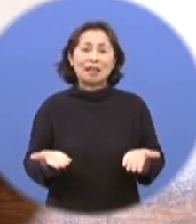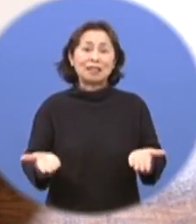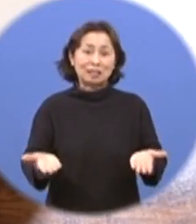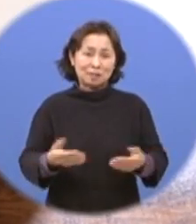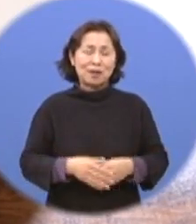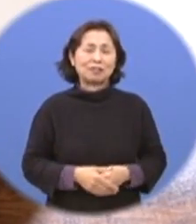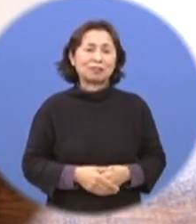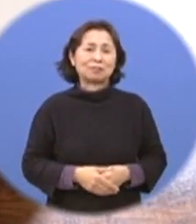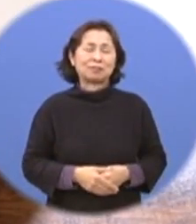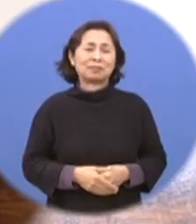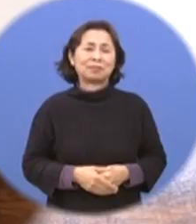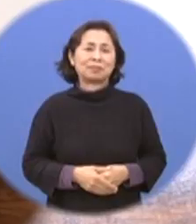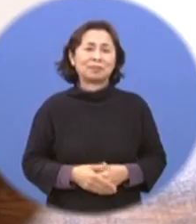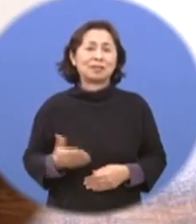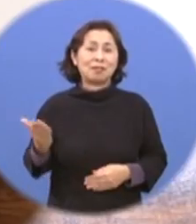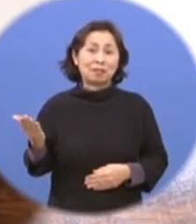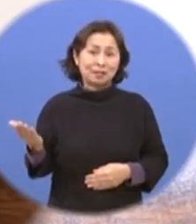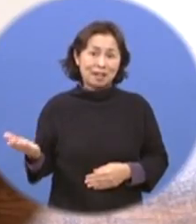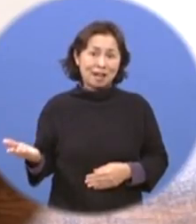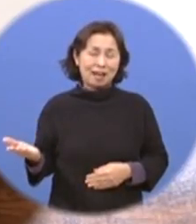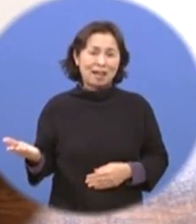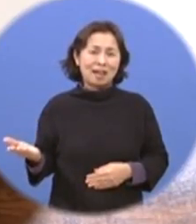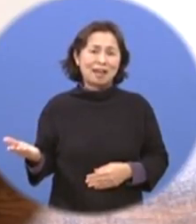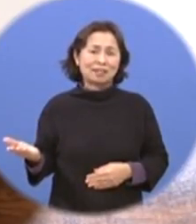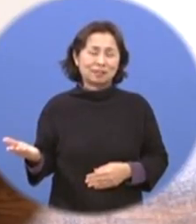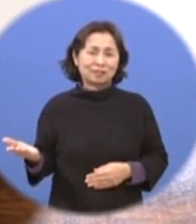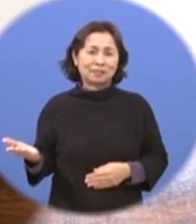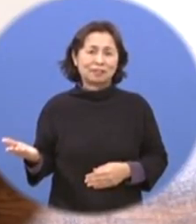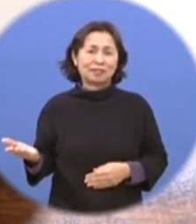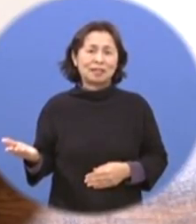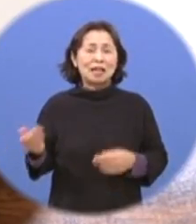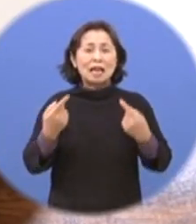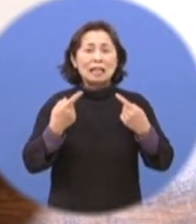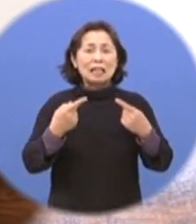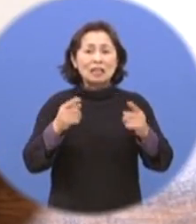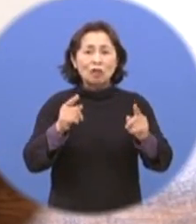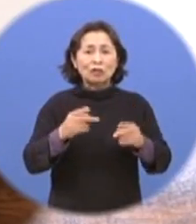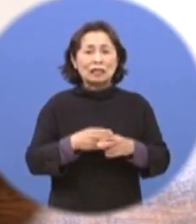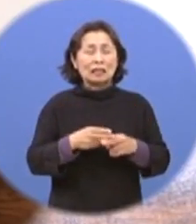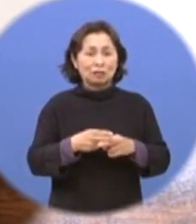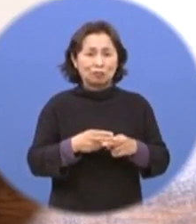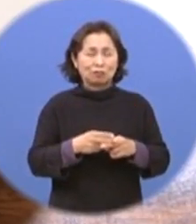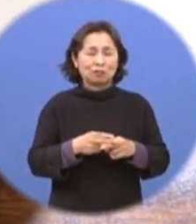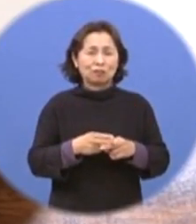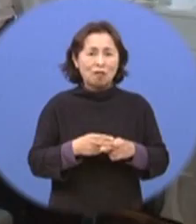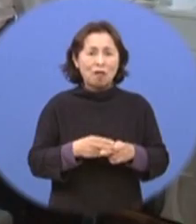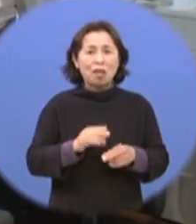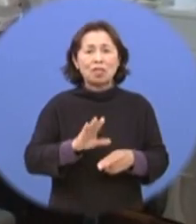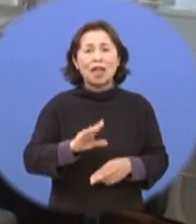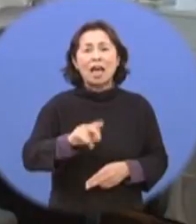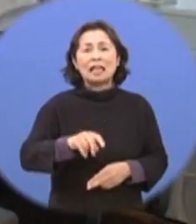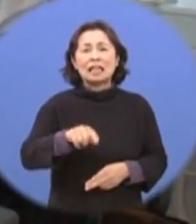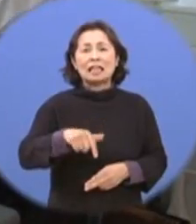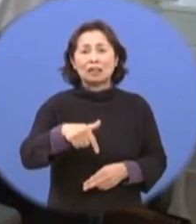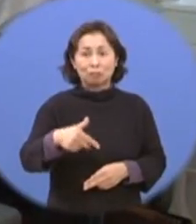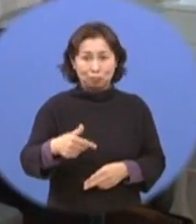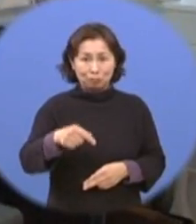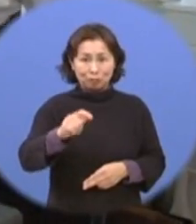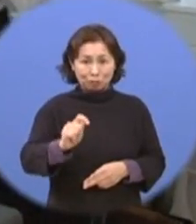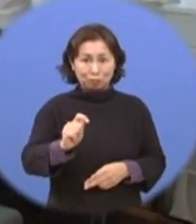紹介するジビエメニューはこちらのイノシシ肉のテリーヌオーナー主婦のマイカーさんにお聞きしまし